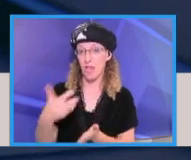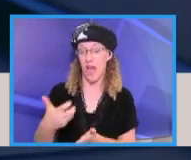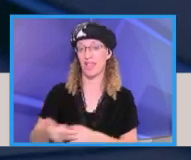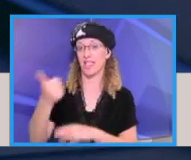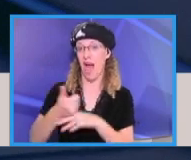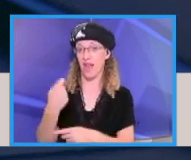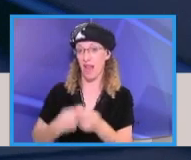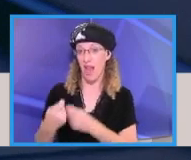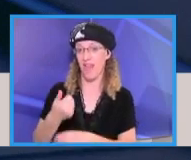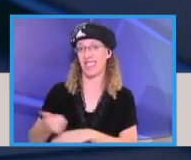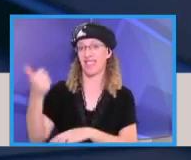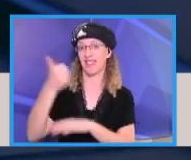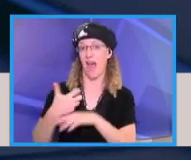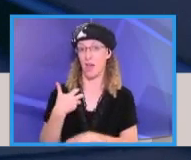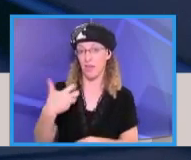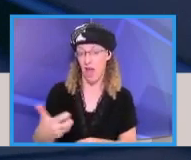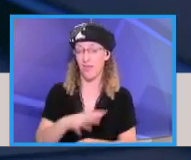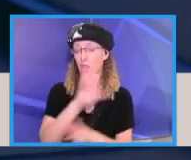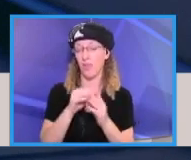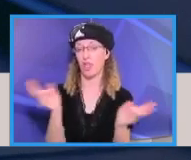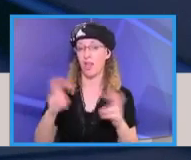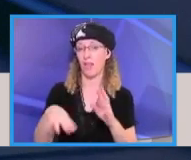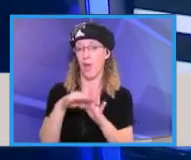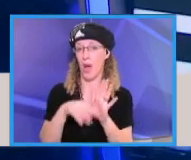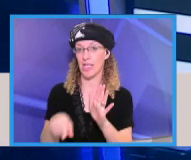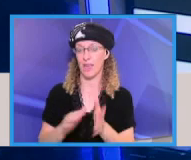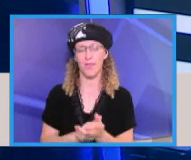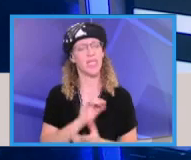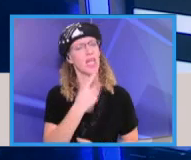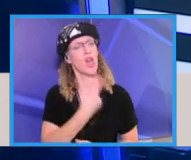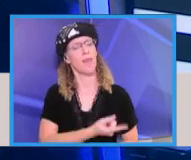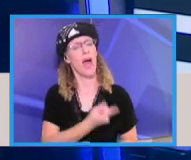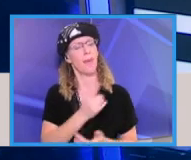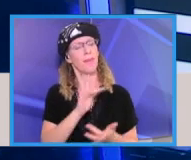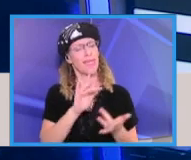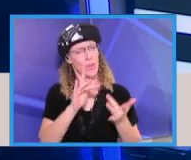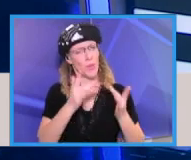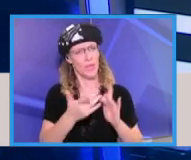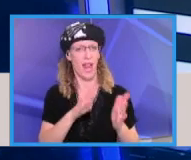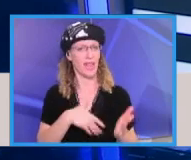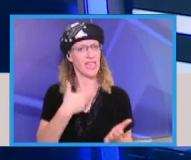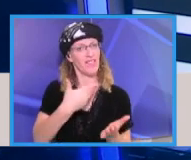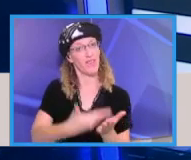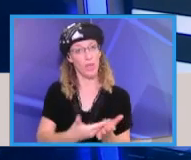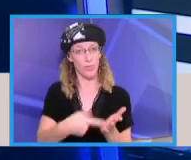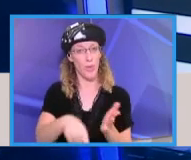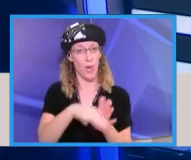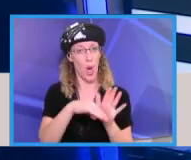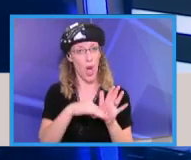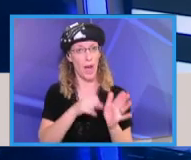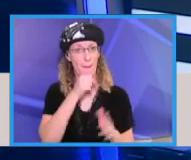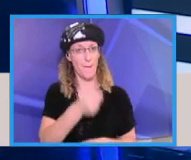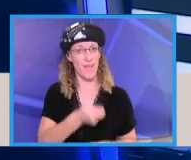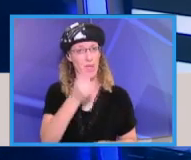הכלכלה, ולכל מי שלקח חלק בחוק הזה. אבל צריך לומר שבניגוד לנדיבות כאן בחוק